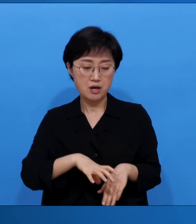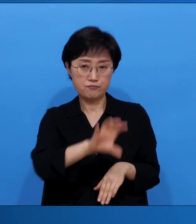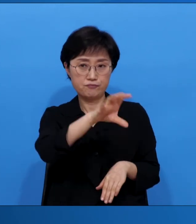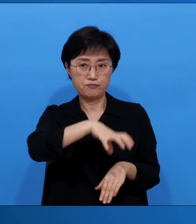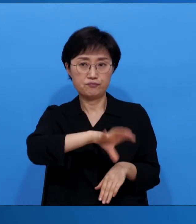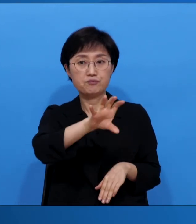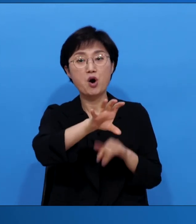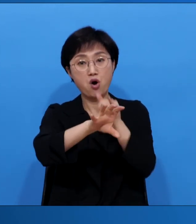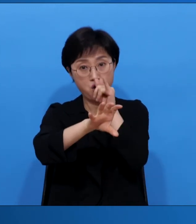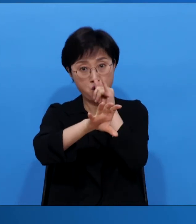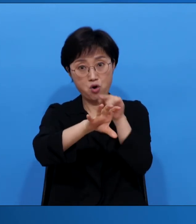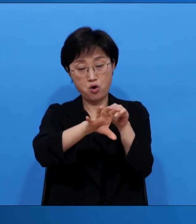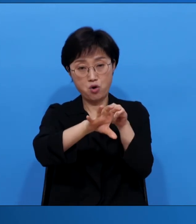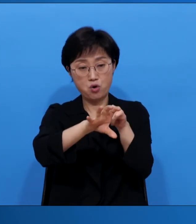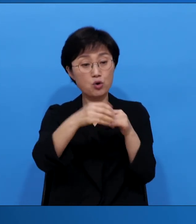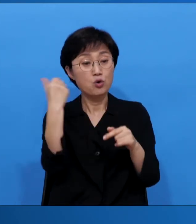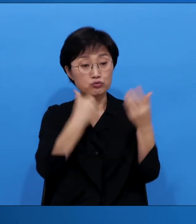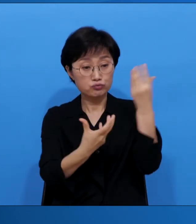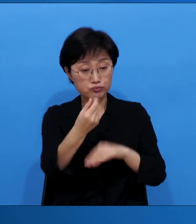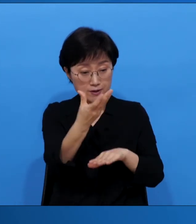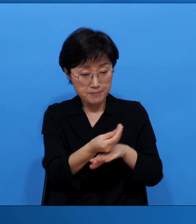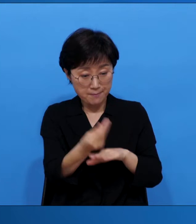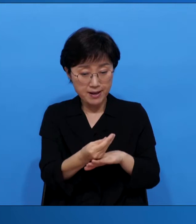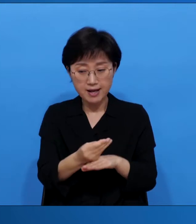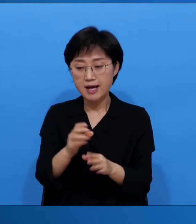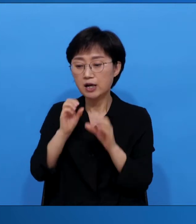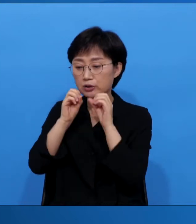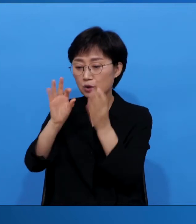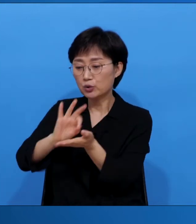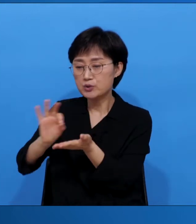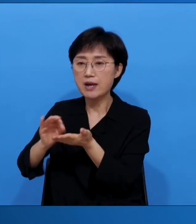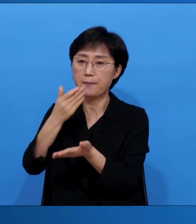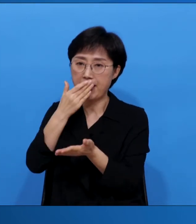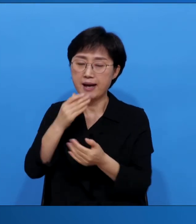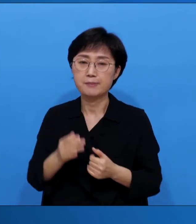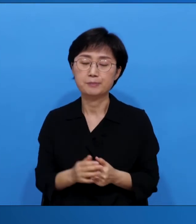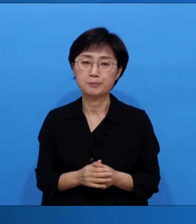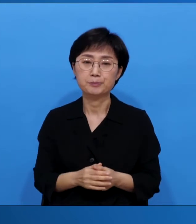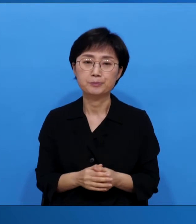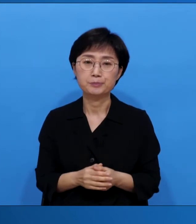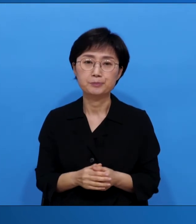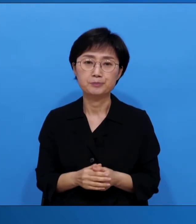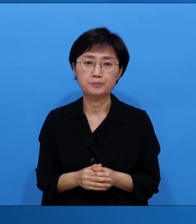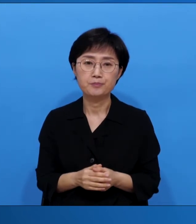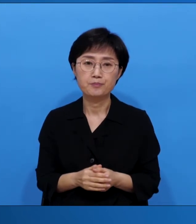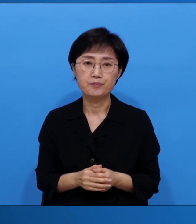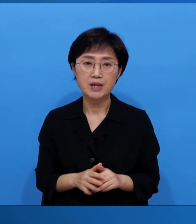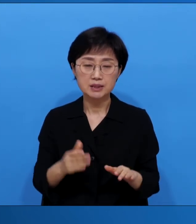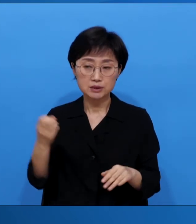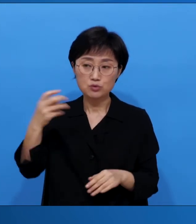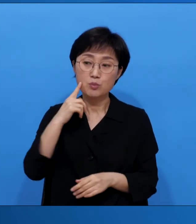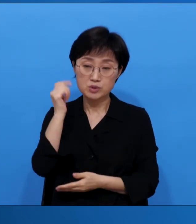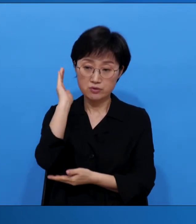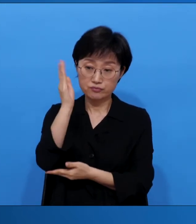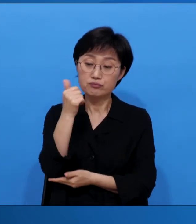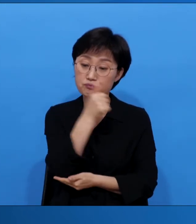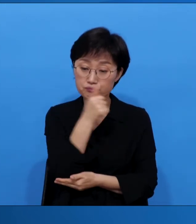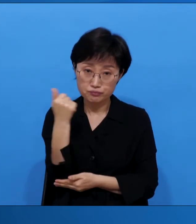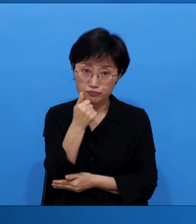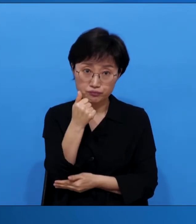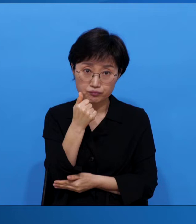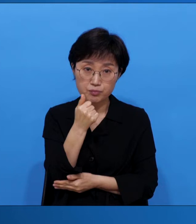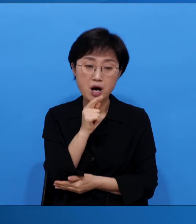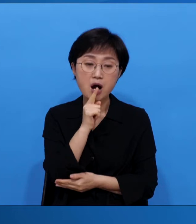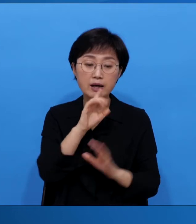weea.kr에 올려지며 누구나 다운받아 현장 사역에 활용할 수 있습니다. 이로써 류광수 목사의 메시지는